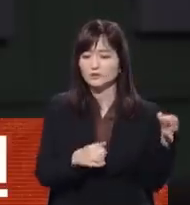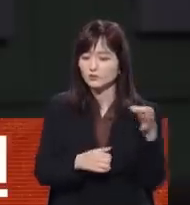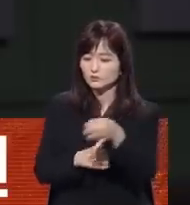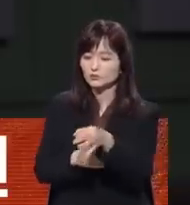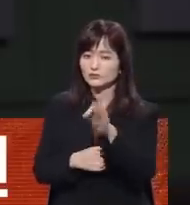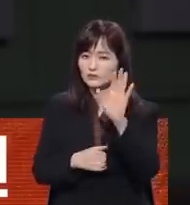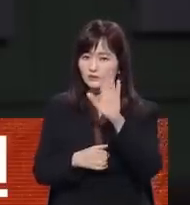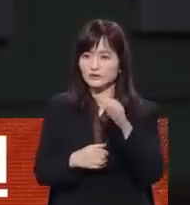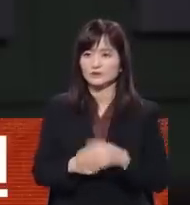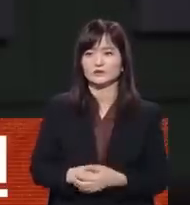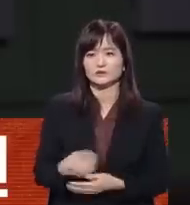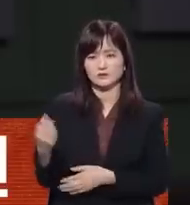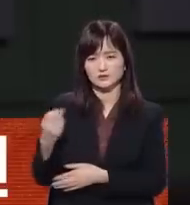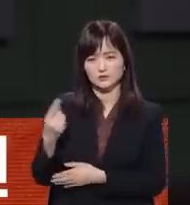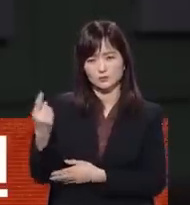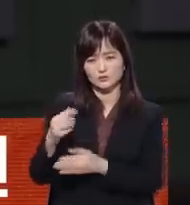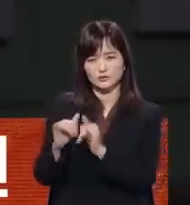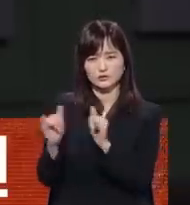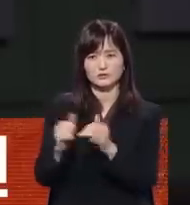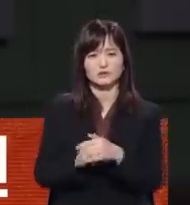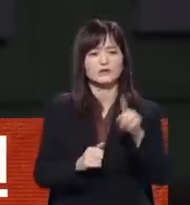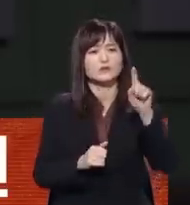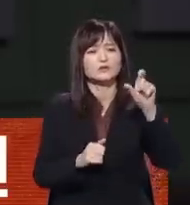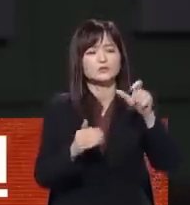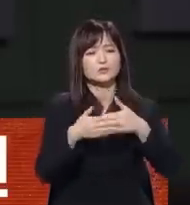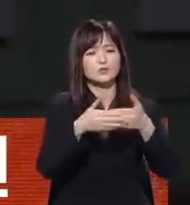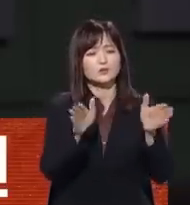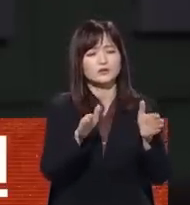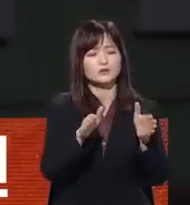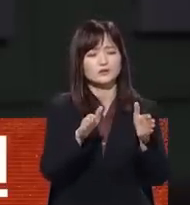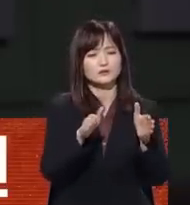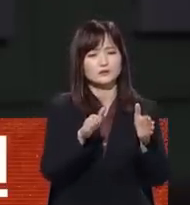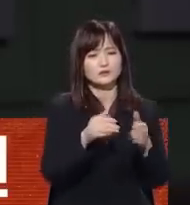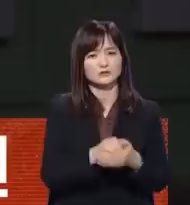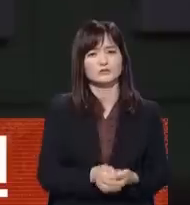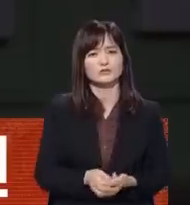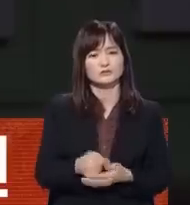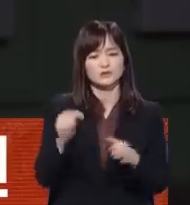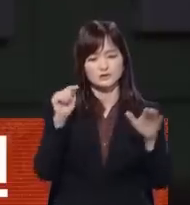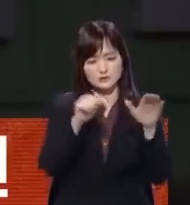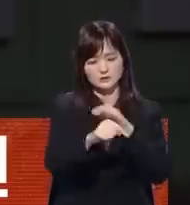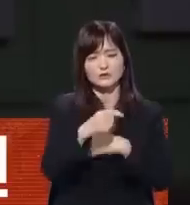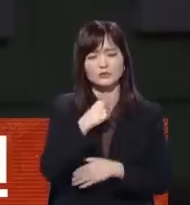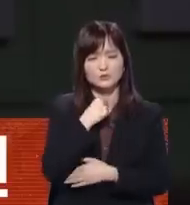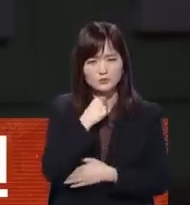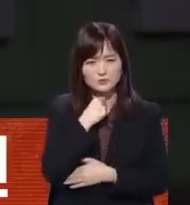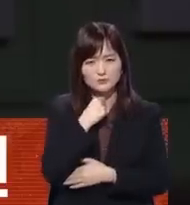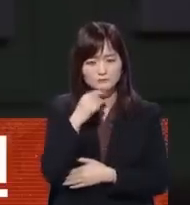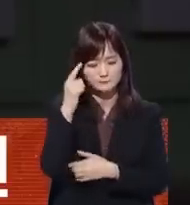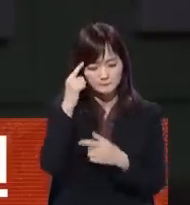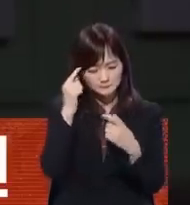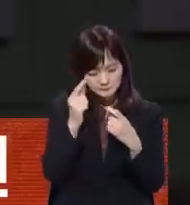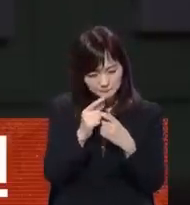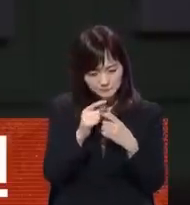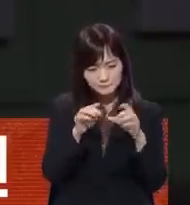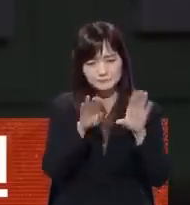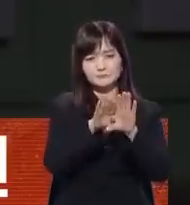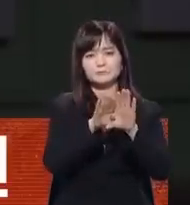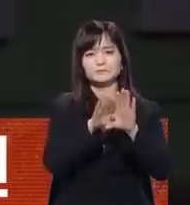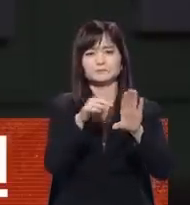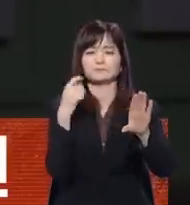마침 단골손님이 와서 그 15호실 그 방을 내달라고 한 그런 상황이었습니다 고민을 하다가 종업원이 결국 방문을